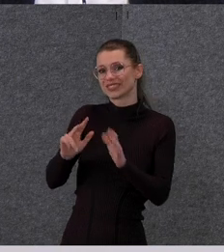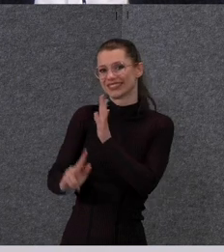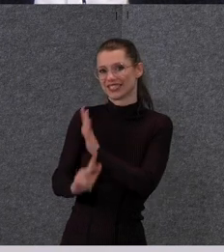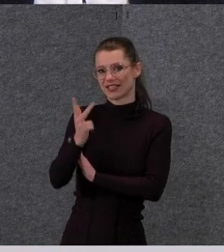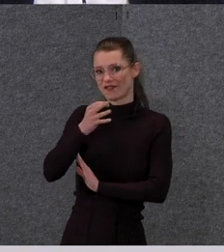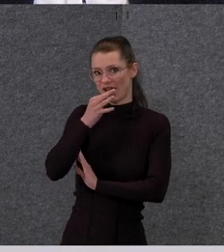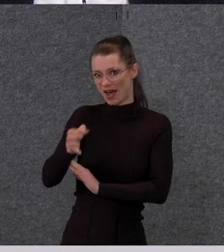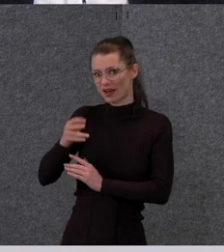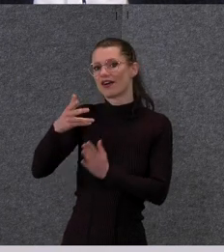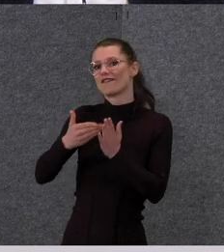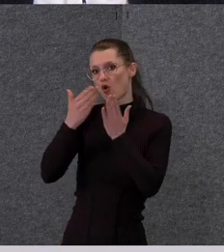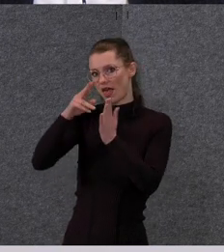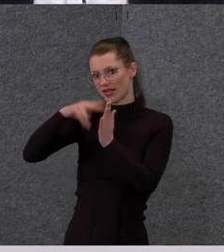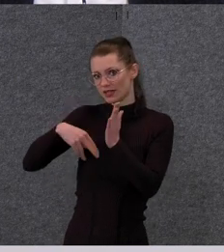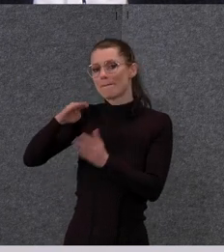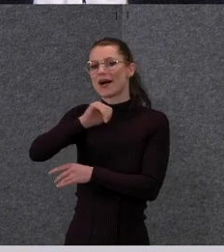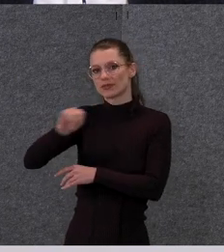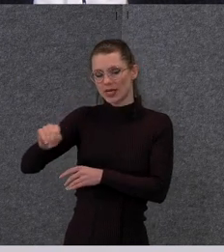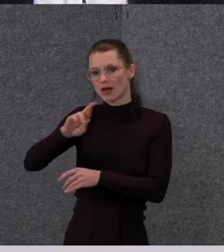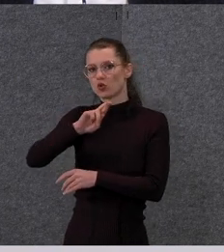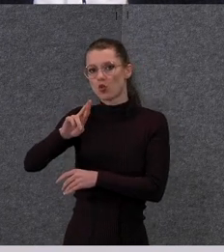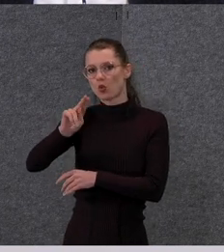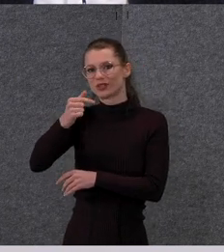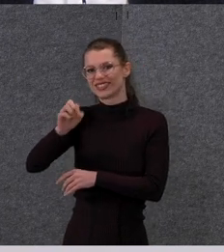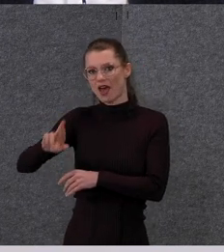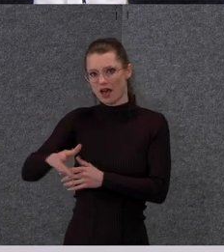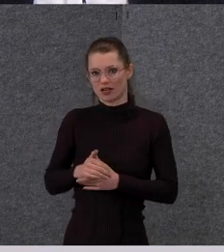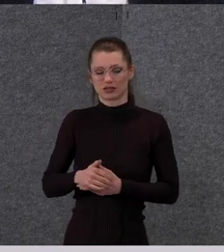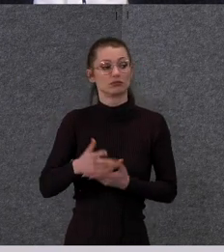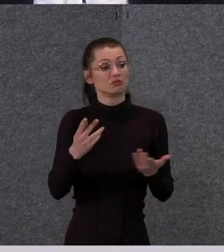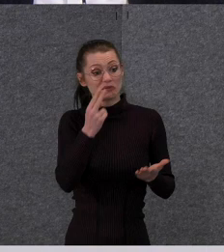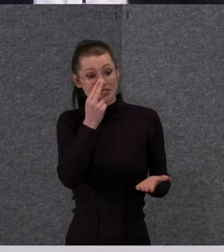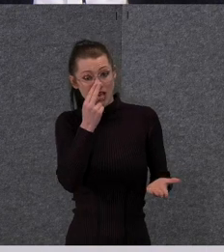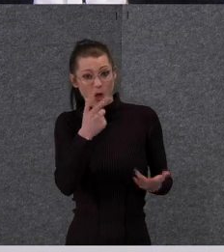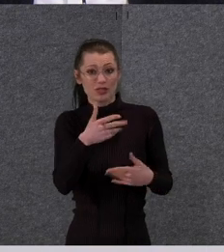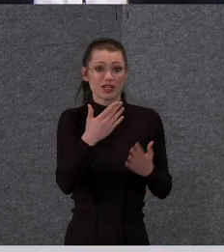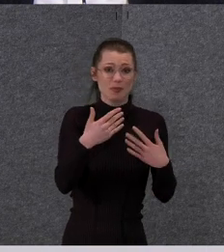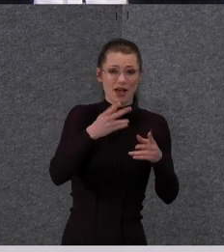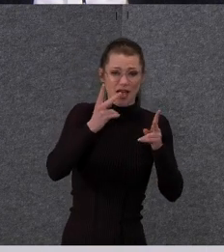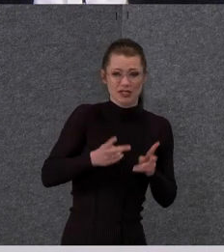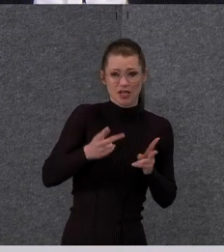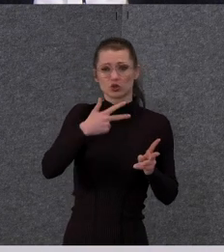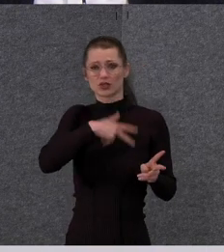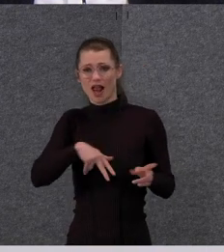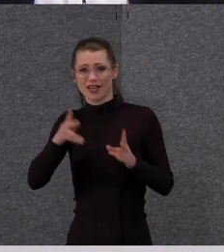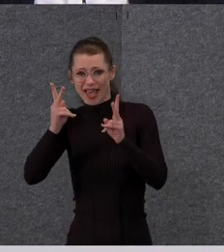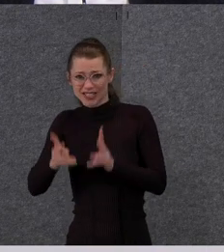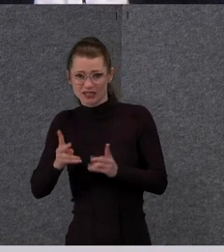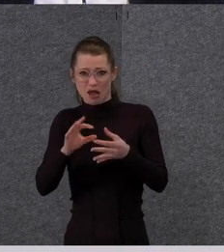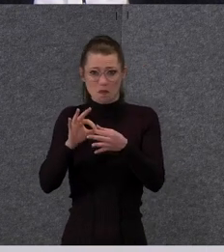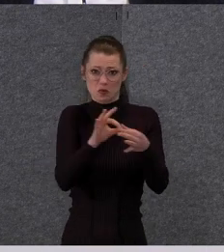Frage vorzustellen. Die kommt von Maximilian Ruther. Wie hängen für dich Klimagerechtigkeit mit sozialer Gerechtigkeit